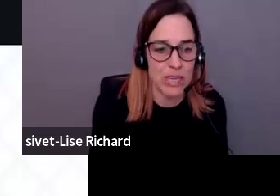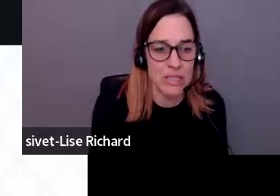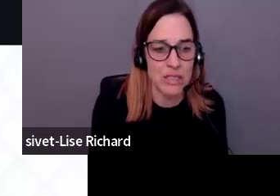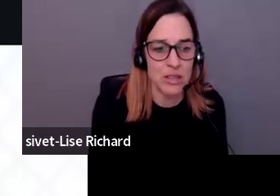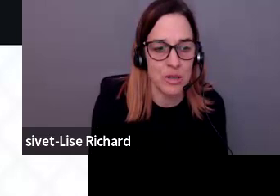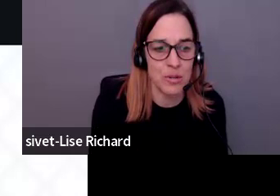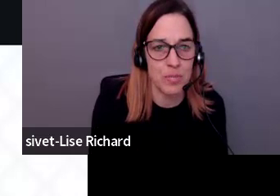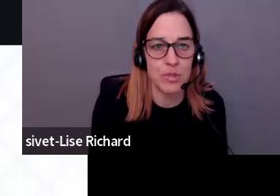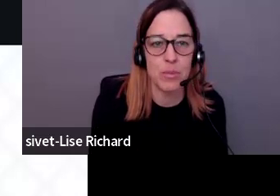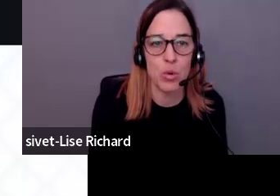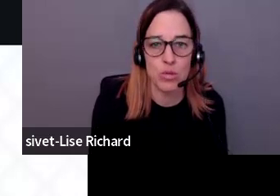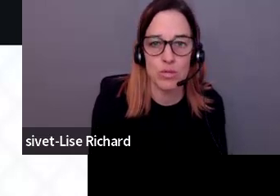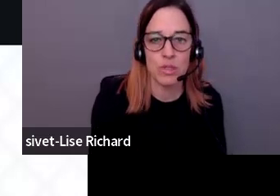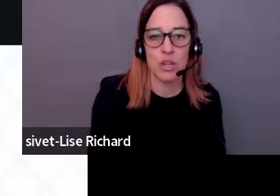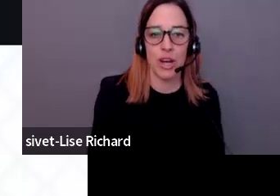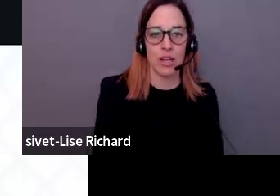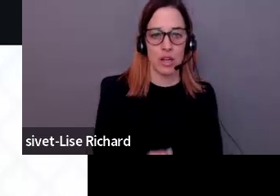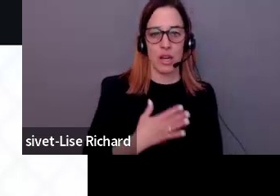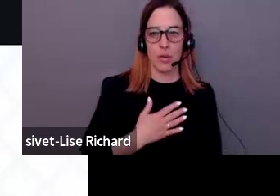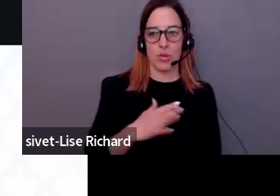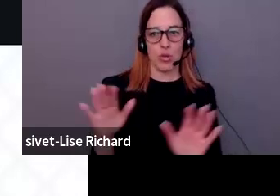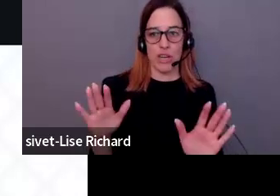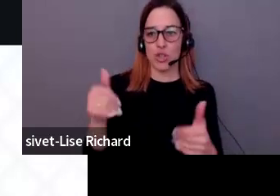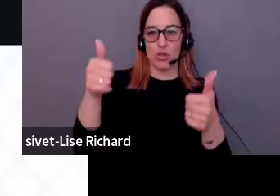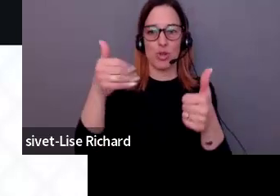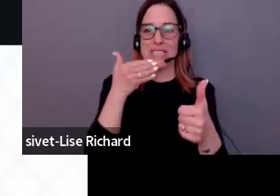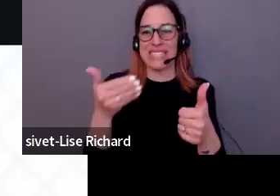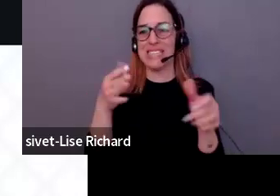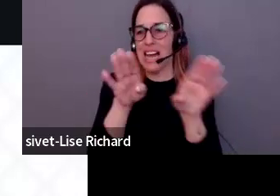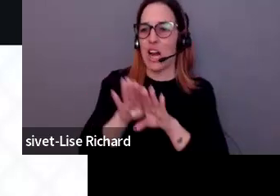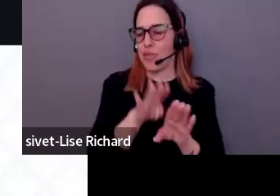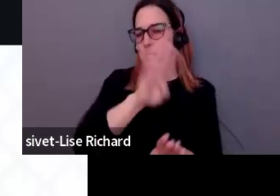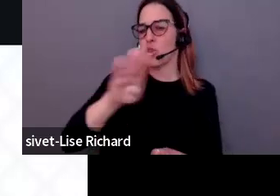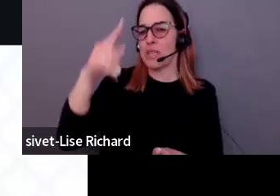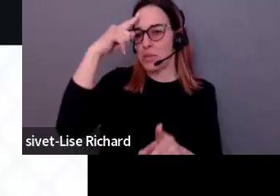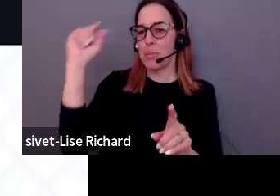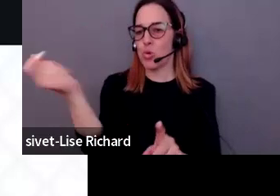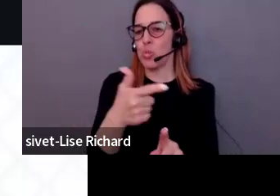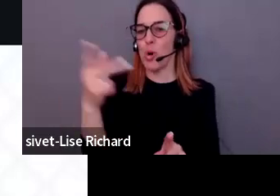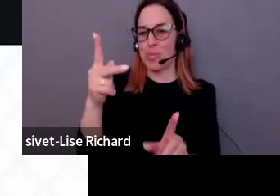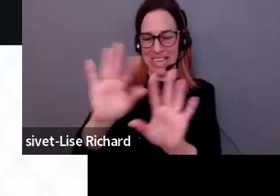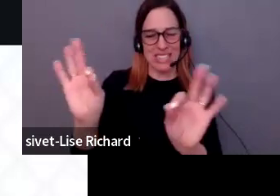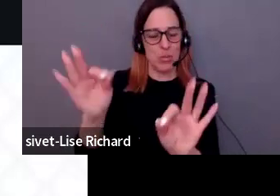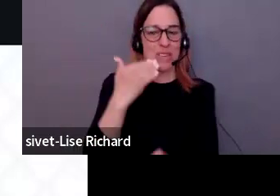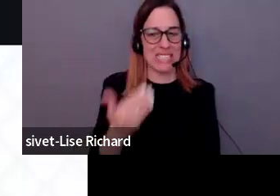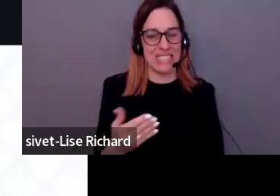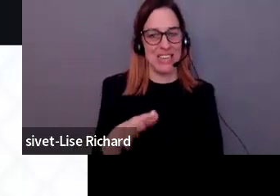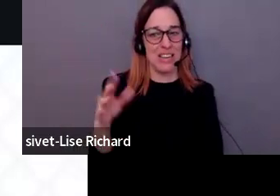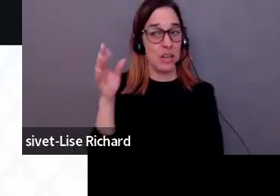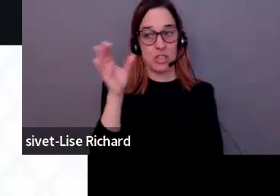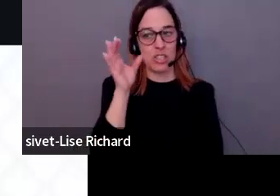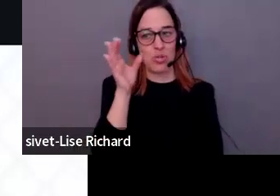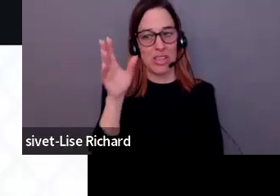euh, euh, si c'est j'arrive. beau, c'est Ah, c'est bon. correct, la mienne. On va OK. faire ça comme ça, merci. Elle le Ouais. permet automatiquement pour tout le monde, Pascal, c'est beau,